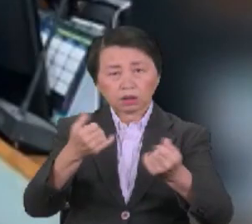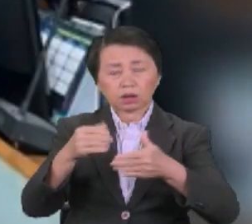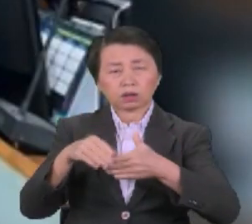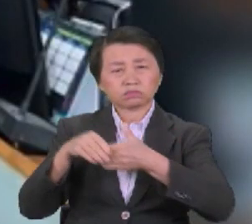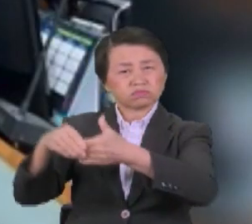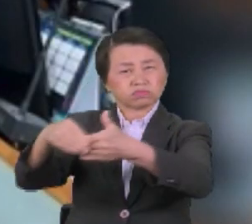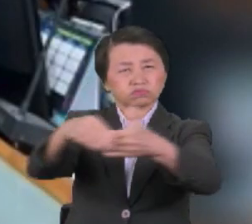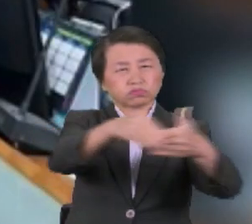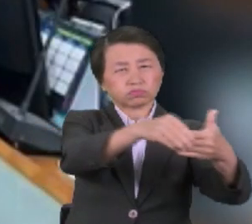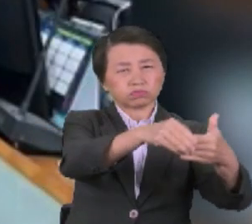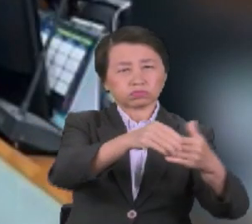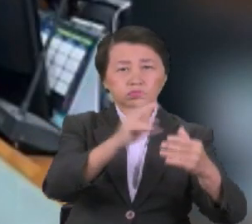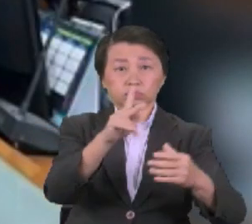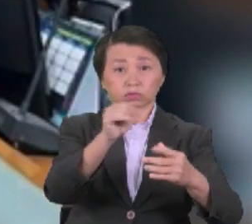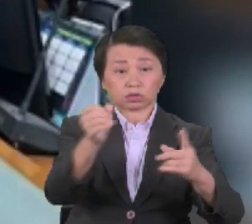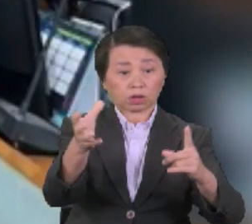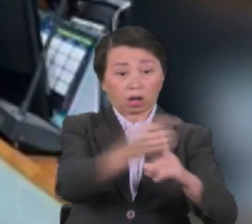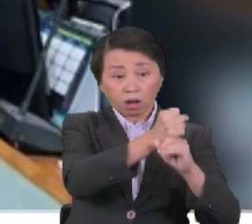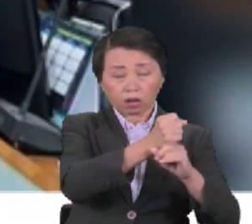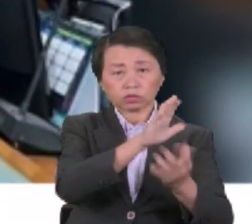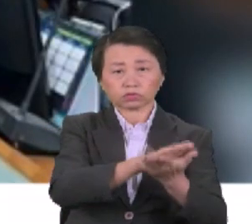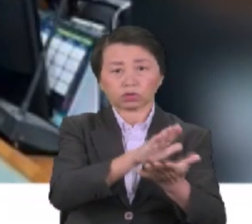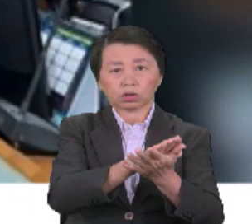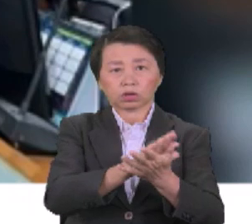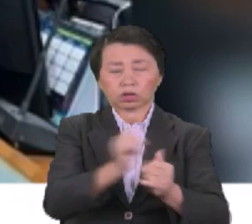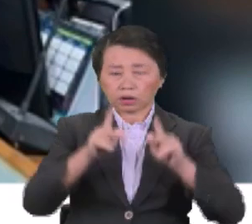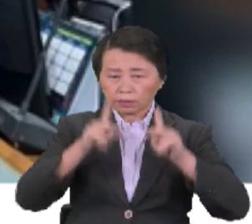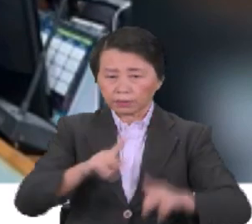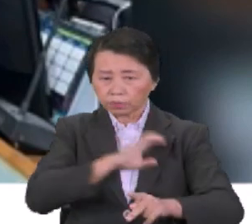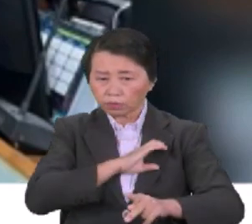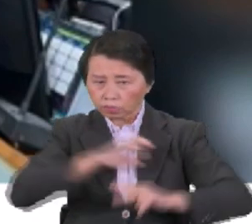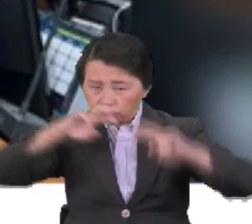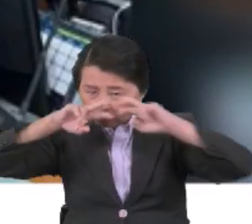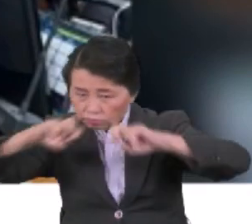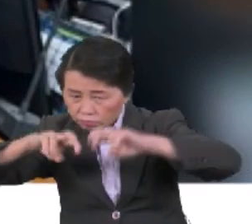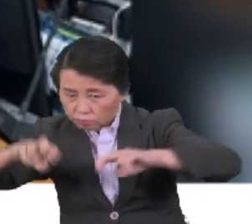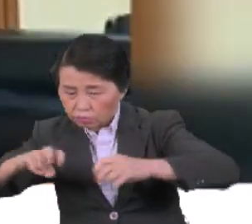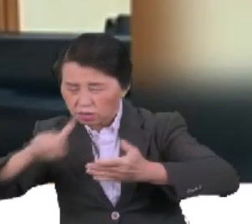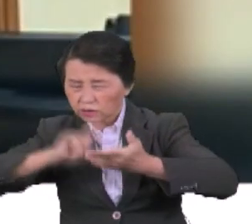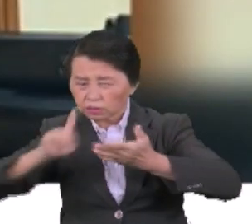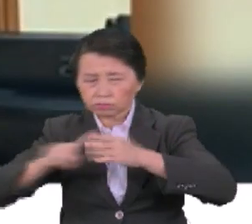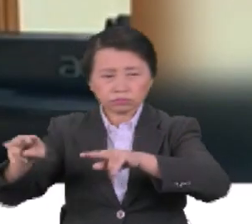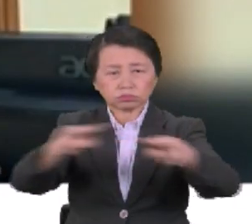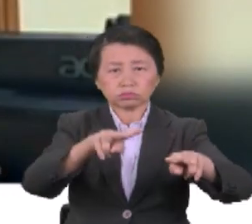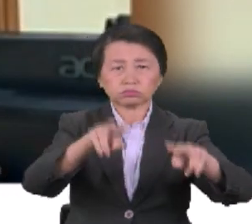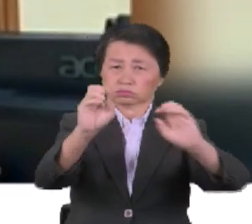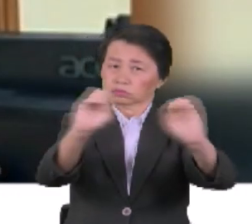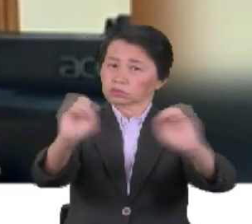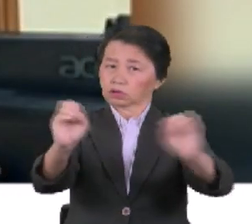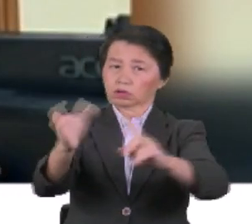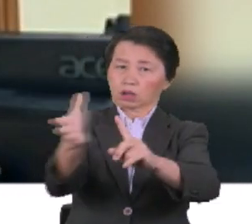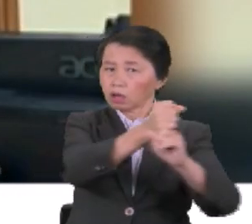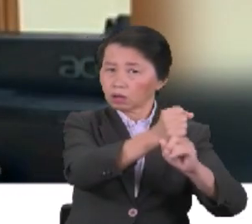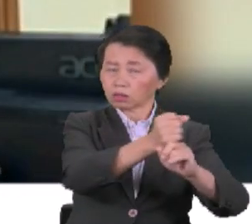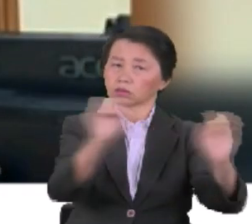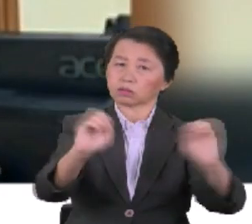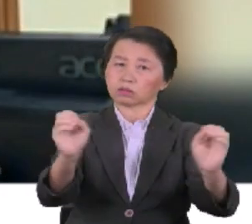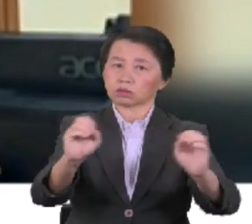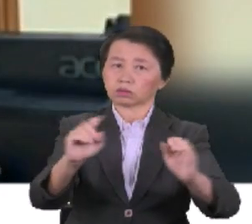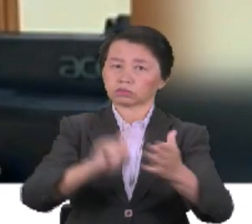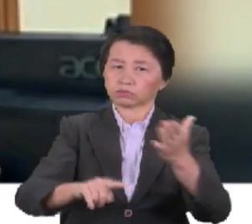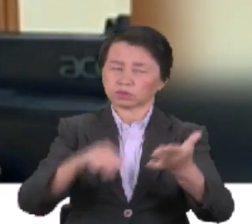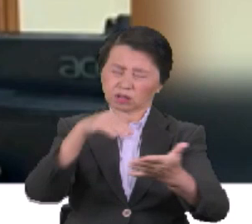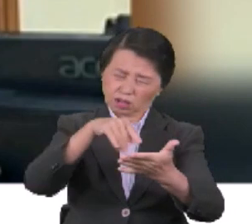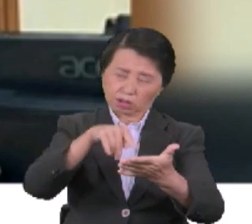berita mengenai kes culik di sekolah mendorong pihaknya menjalankan siasatan. Semakan mendapati tiada kes seumpama berlaku seperti